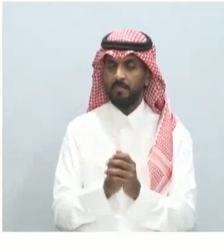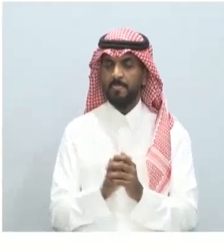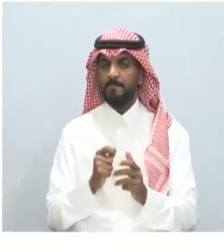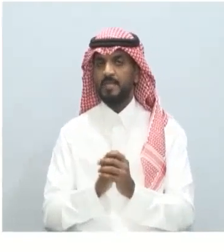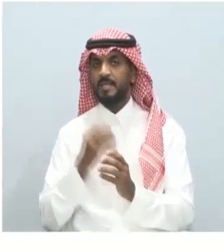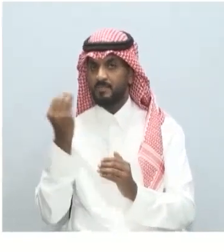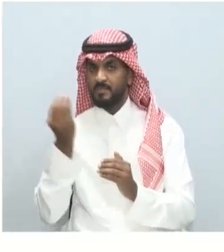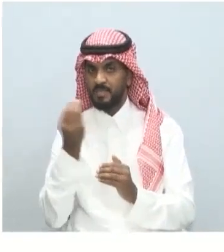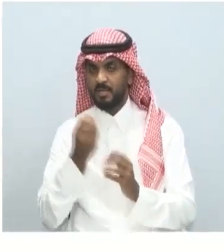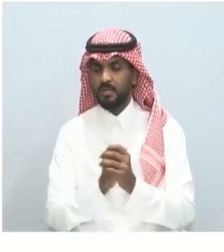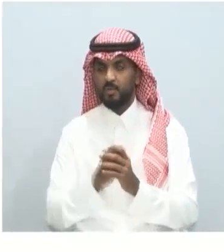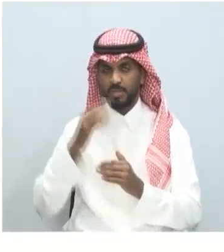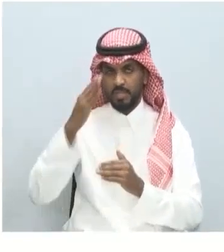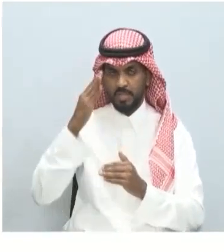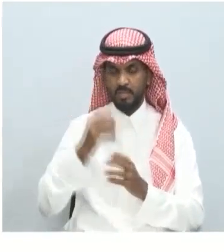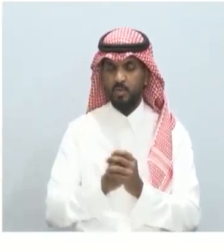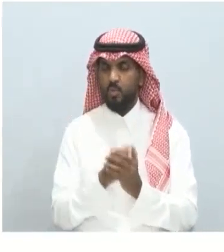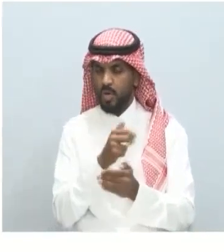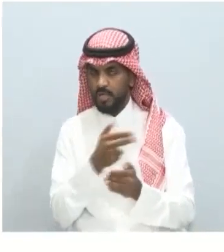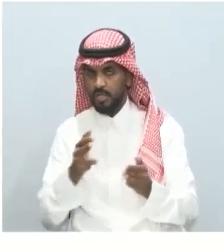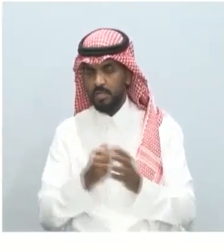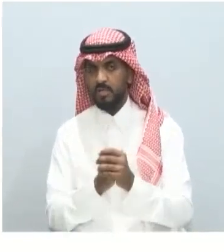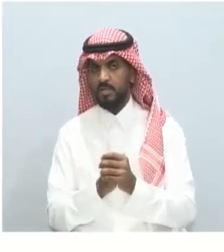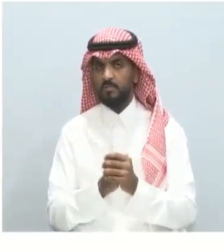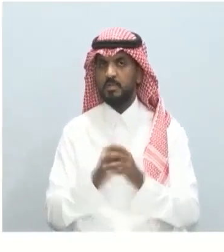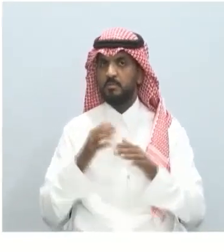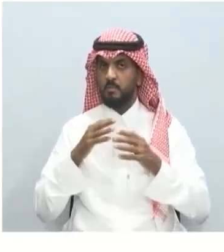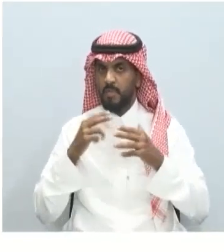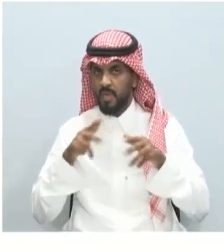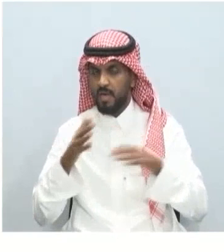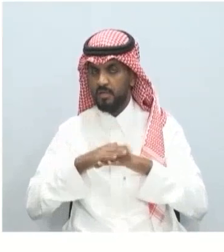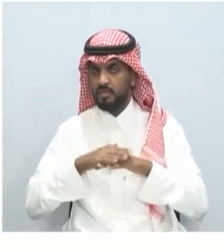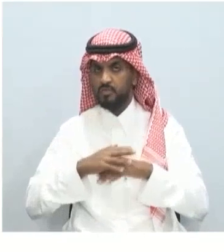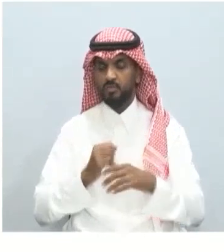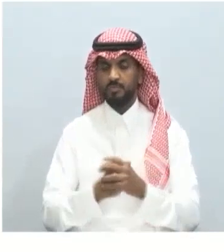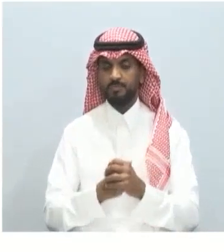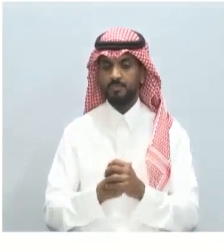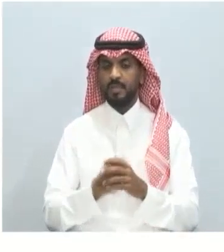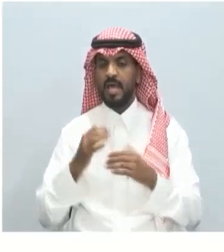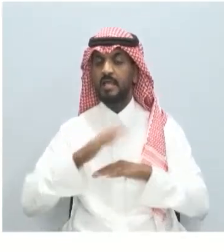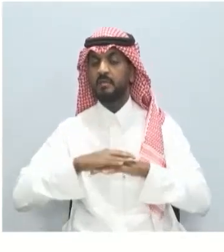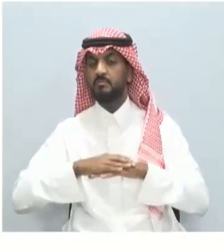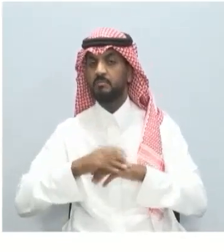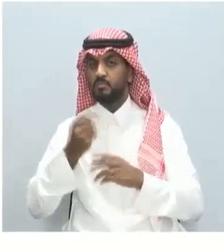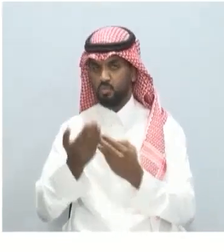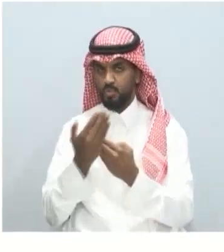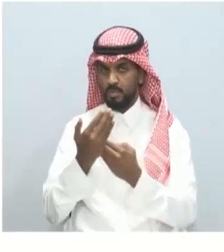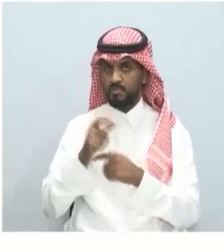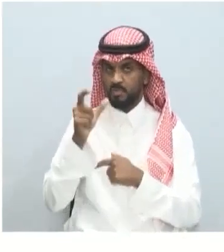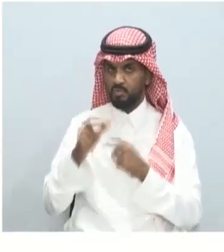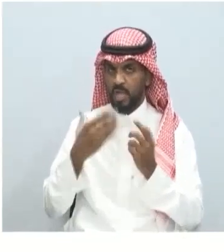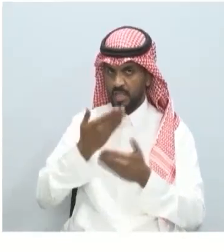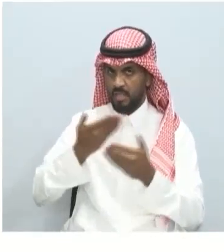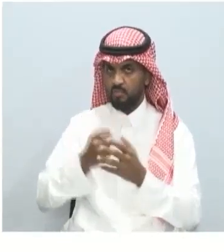الزياره والتحيه وغيرهما من مظاهر السلوك ومن هذه الاداب ان يقبل المصغي على محدثه